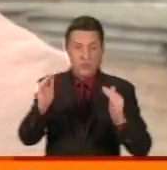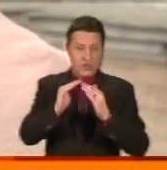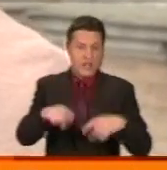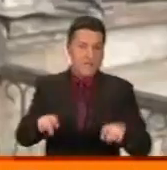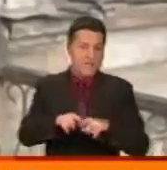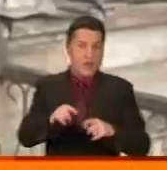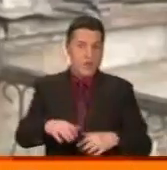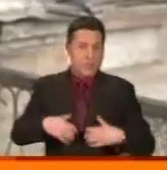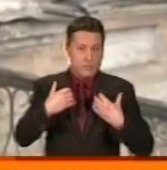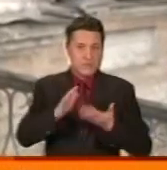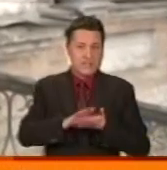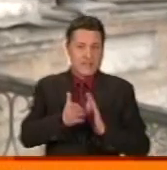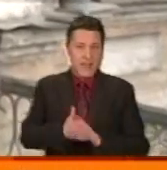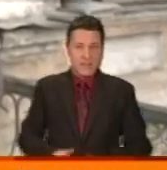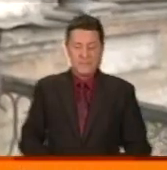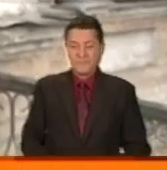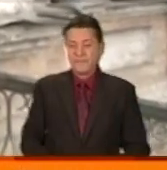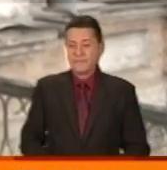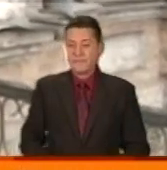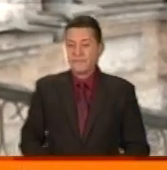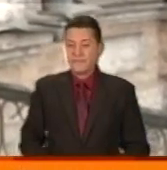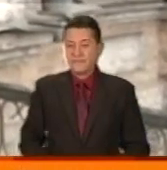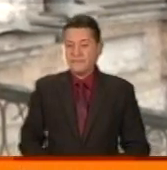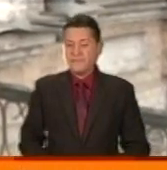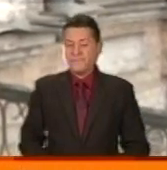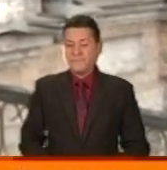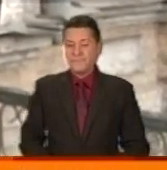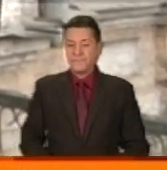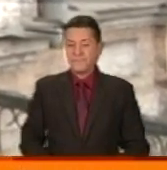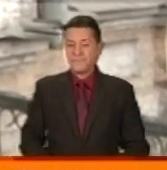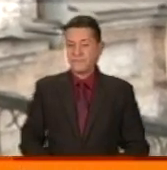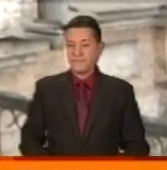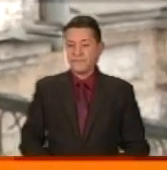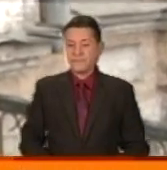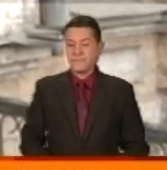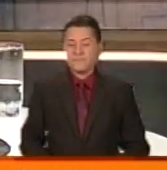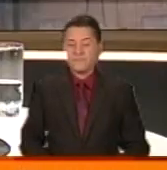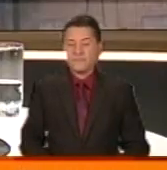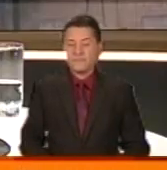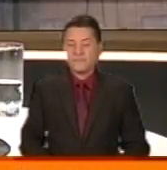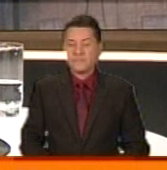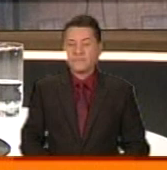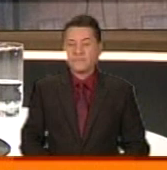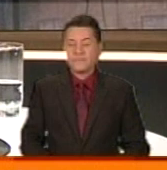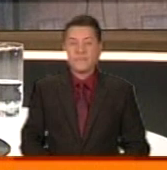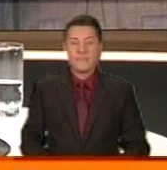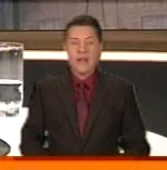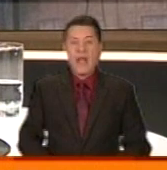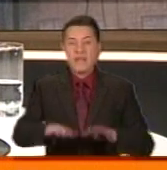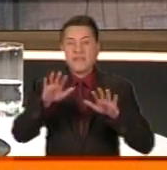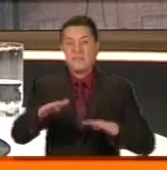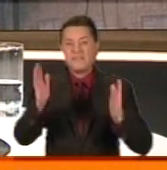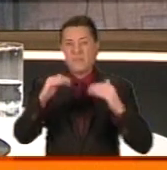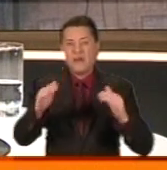такому стані Дмитро Литвиненко Валерія сергєва та Олексій Синельников програма Вікна тебе І на місці